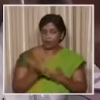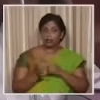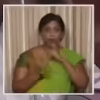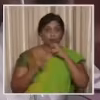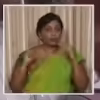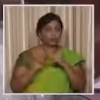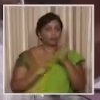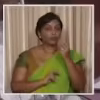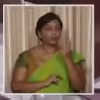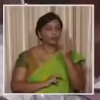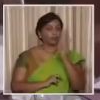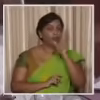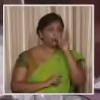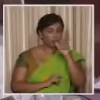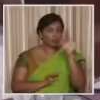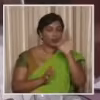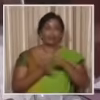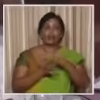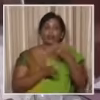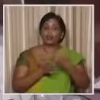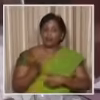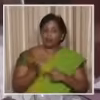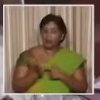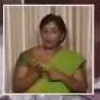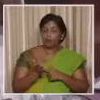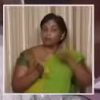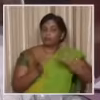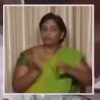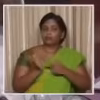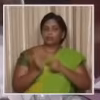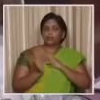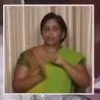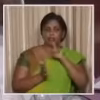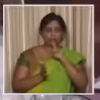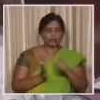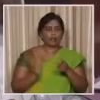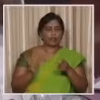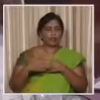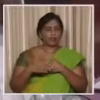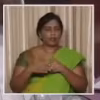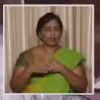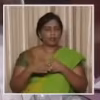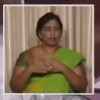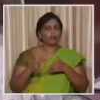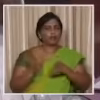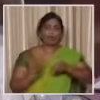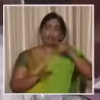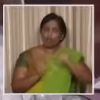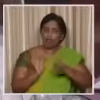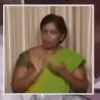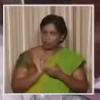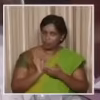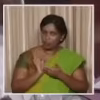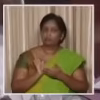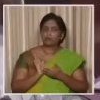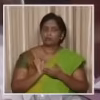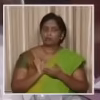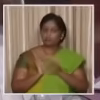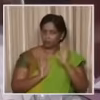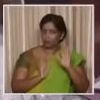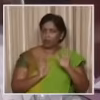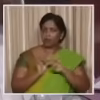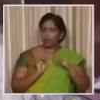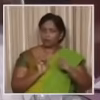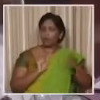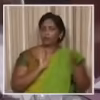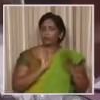මහාධිකරණයේ විශ්වකාරවරයෙක් පත් කරපු වාර්තාවේ නිගමනයක් තමයි කිව්වේ කැබිනට් කැබිනට් අනුමැතිය තියෙනවා හොඳයි ඒ පිළිබඳව දකින්න සල්සා